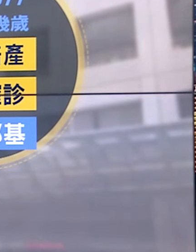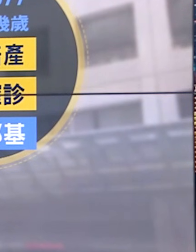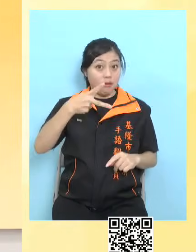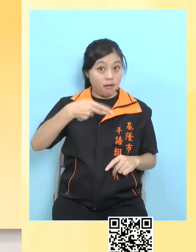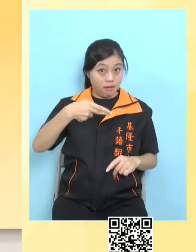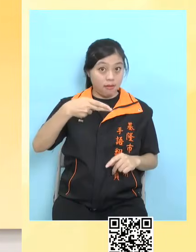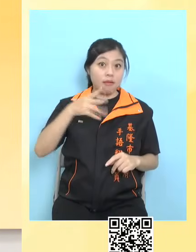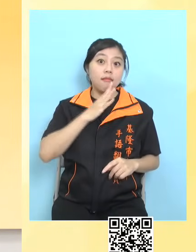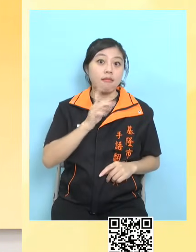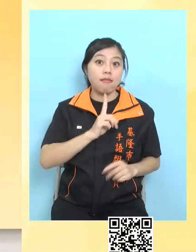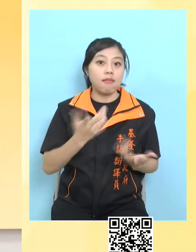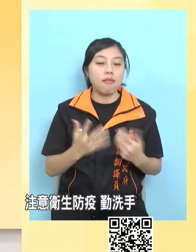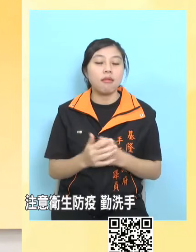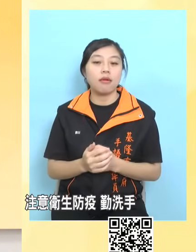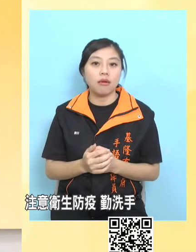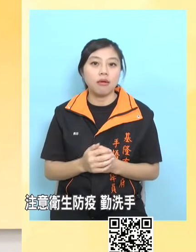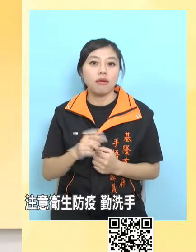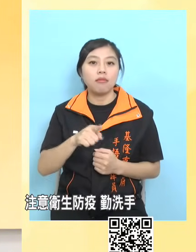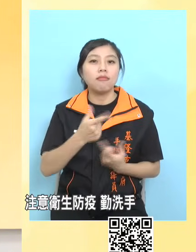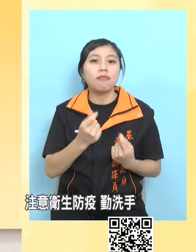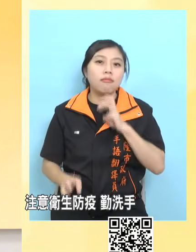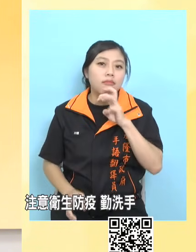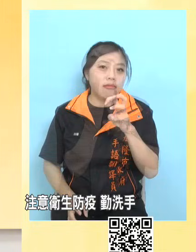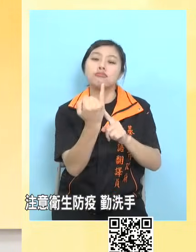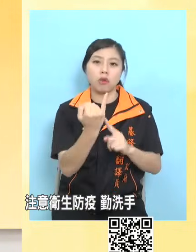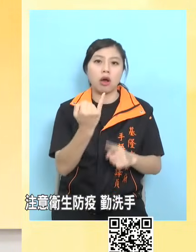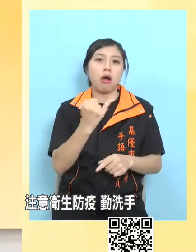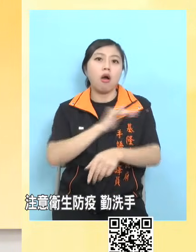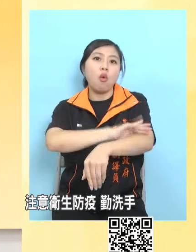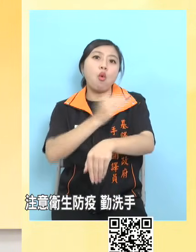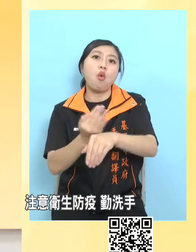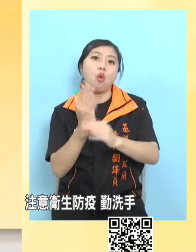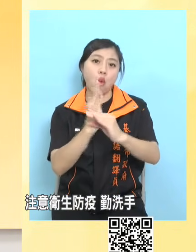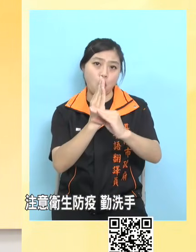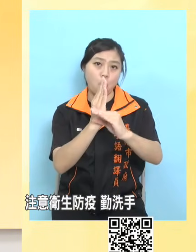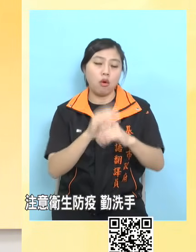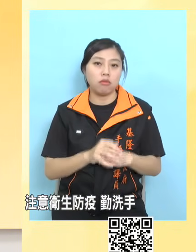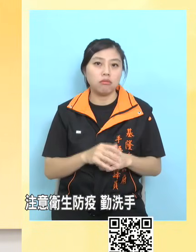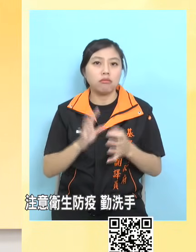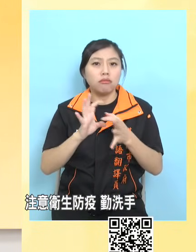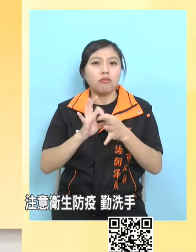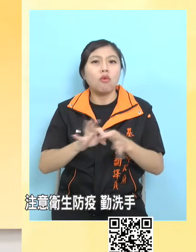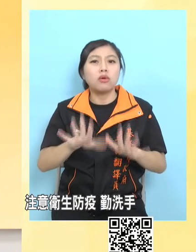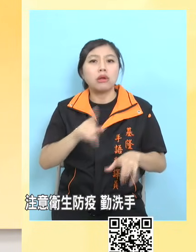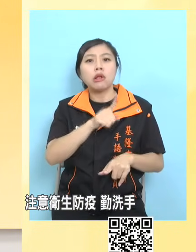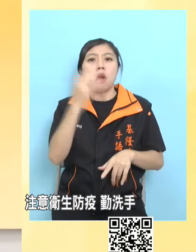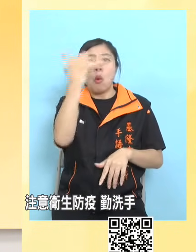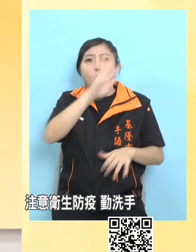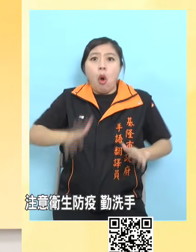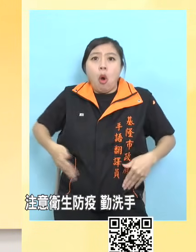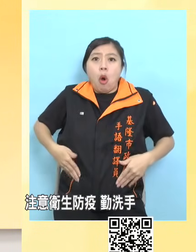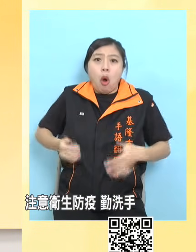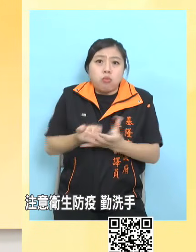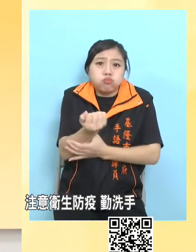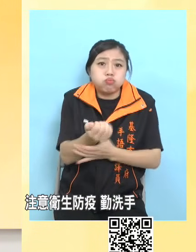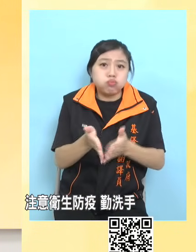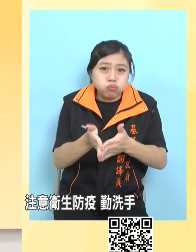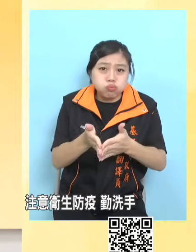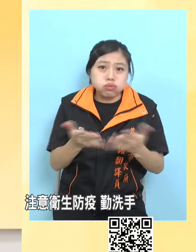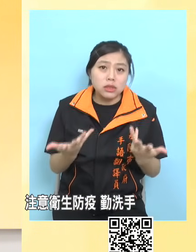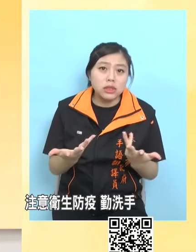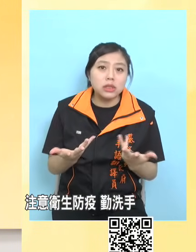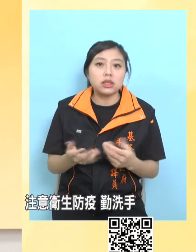链。 分别是30多岁哈，是一对夫妻，因为他是急产哈，是急产，所